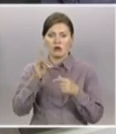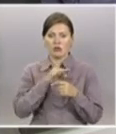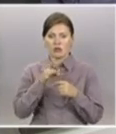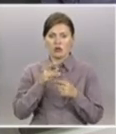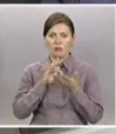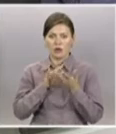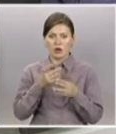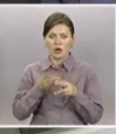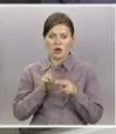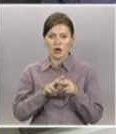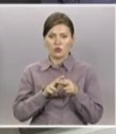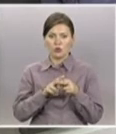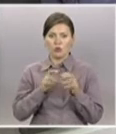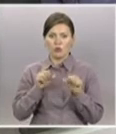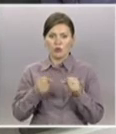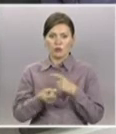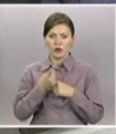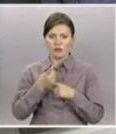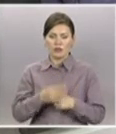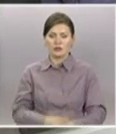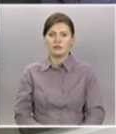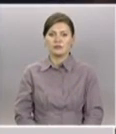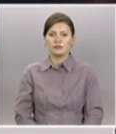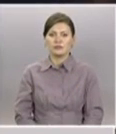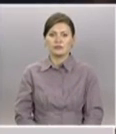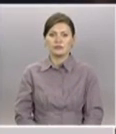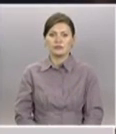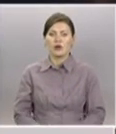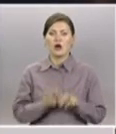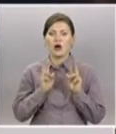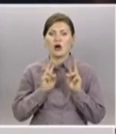миссионеров, которые могут появляться в разные времена? Ну, контролируется,